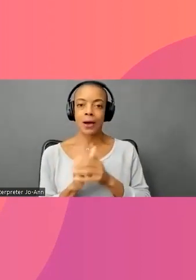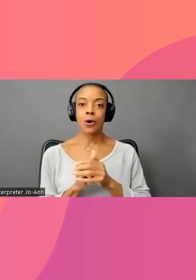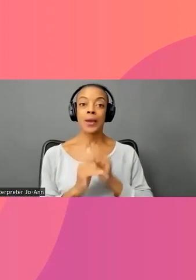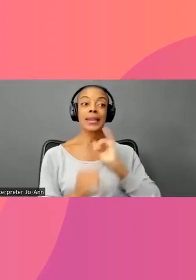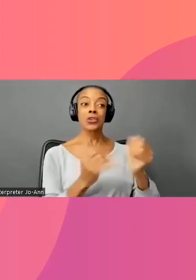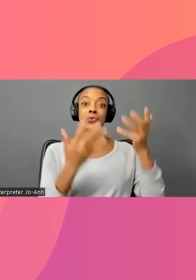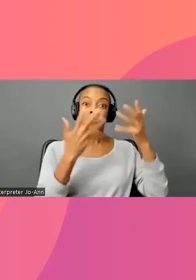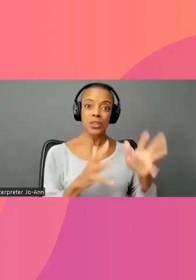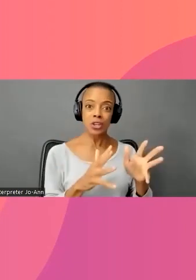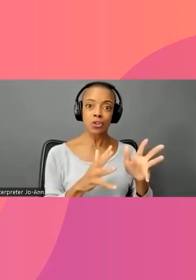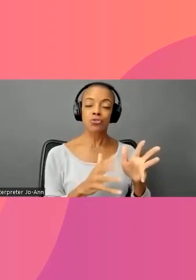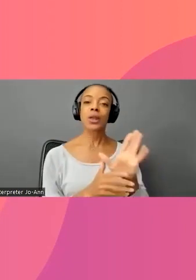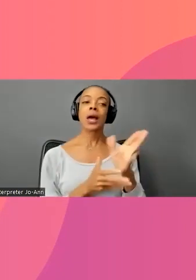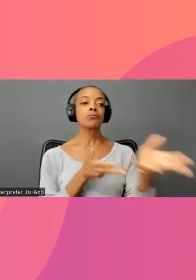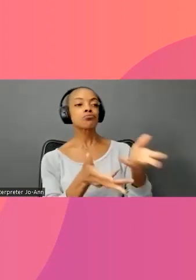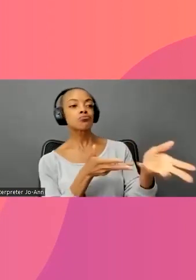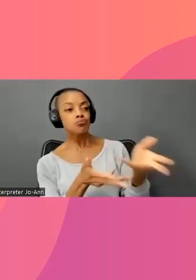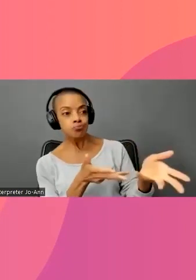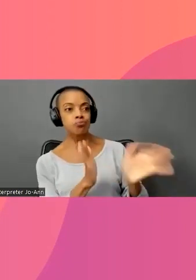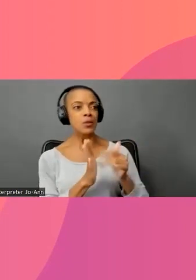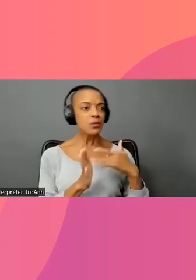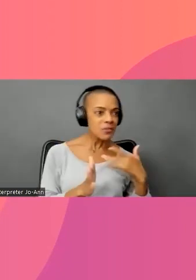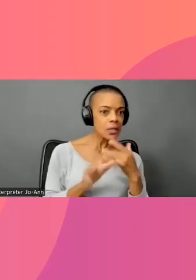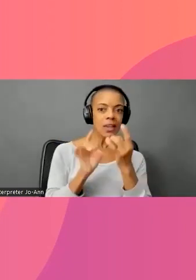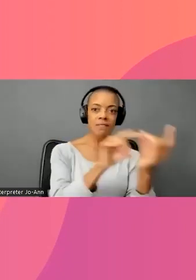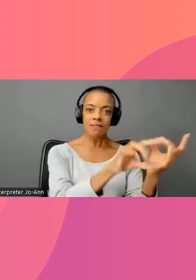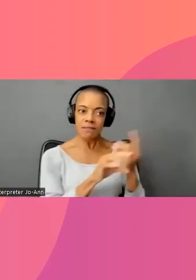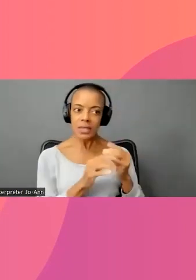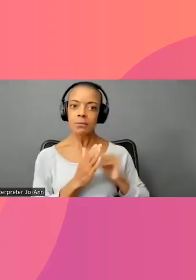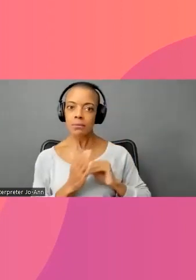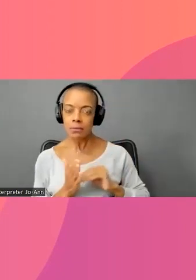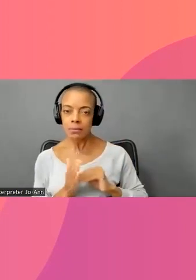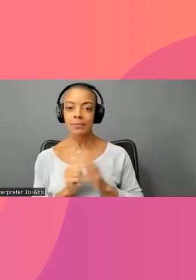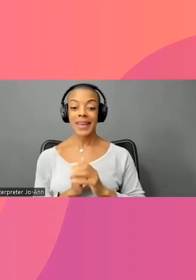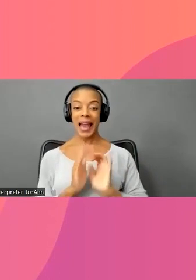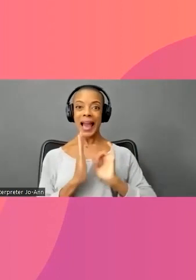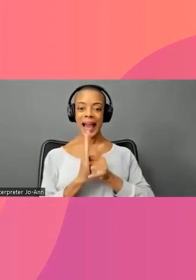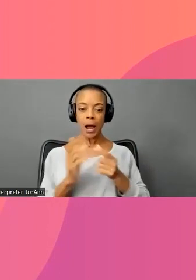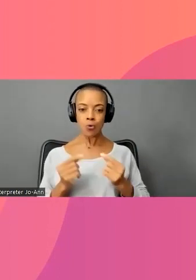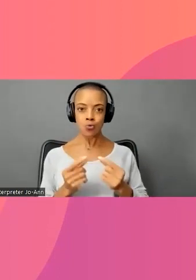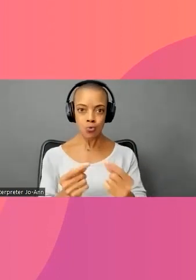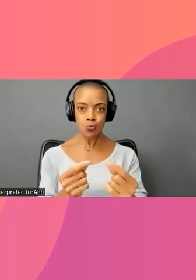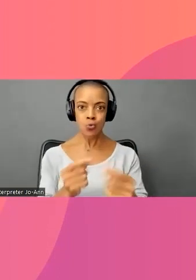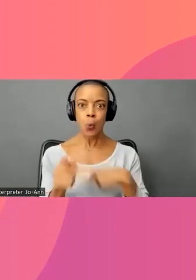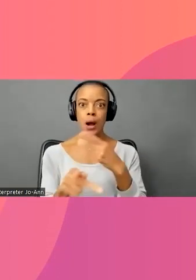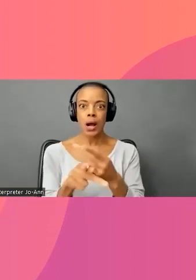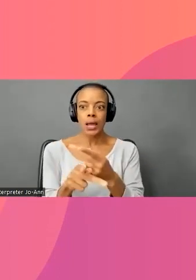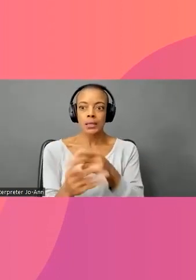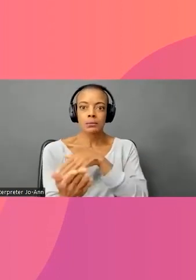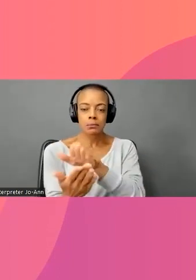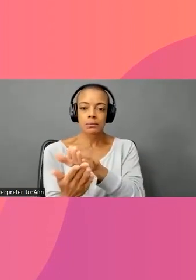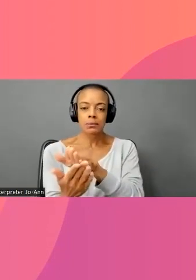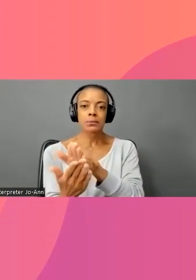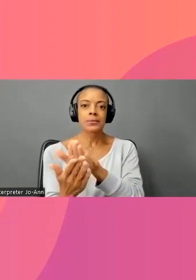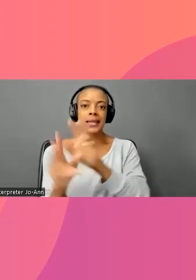les utiliser et comment ces personnes donc m'ont débriefé après l'utilisation